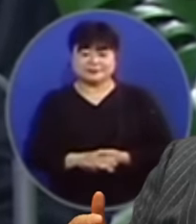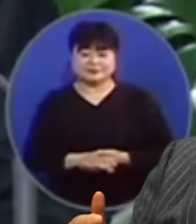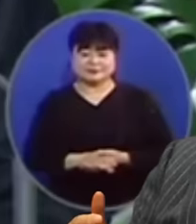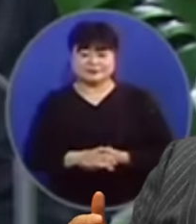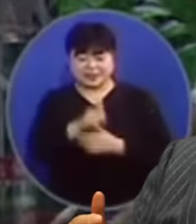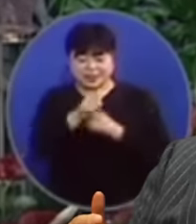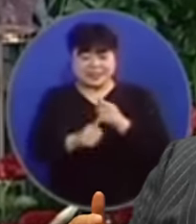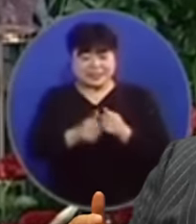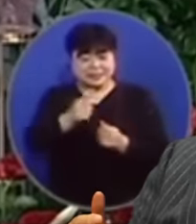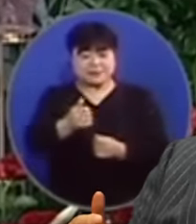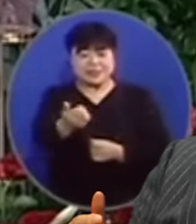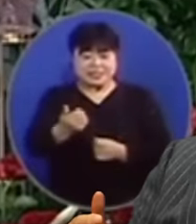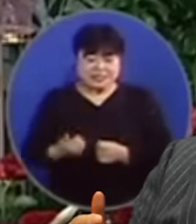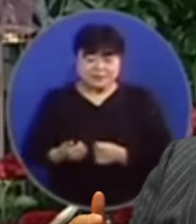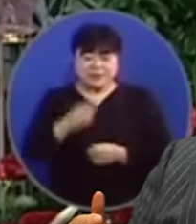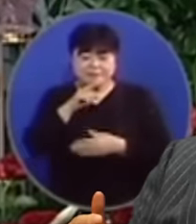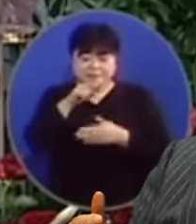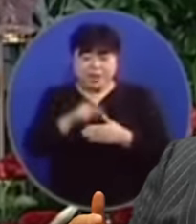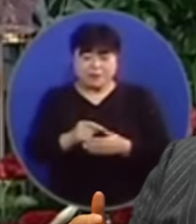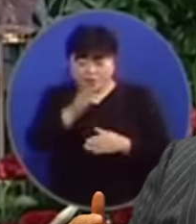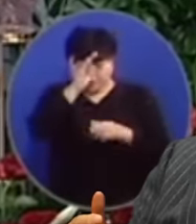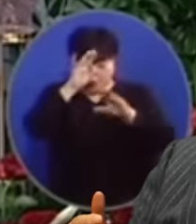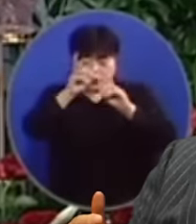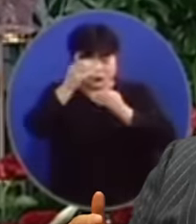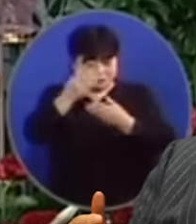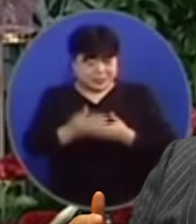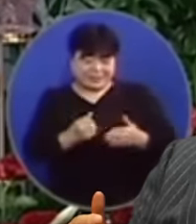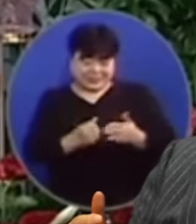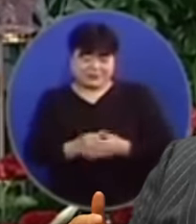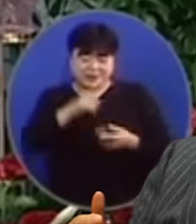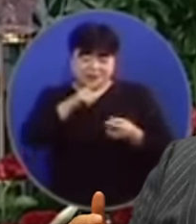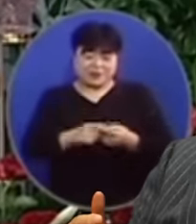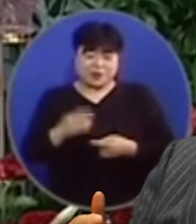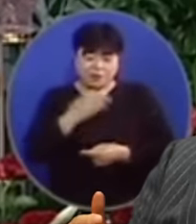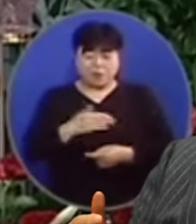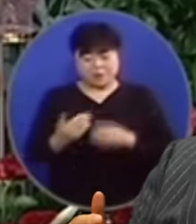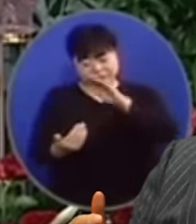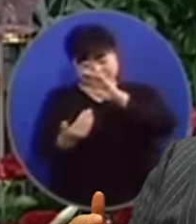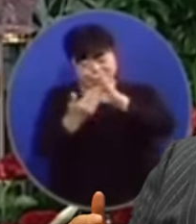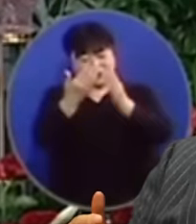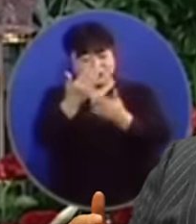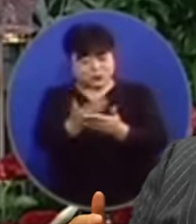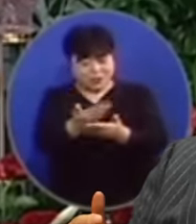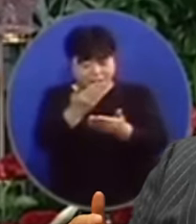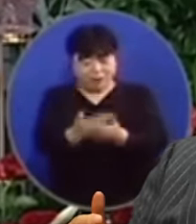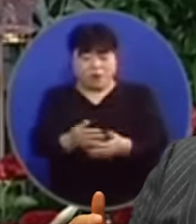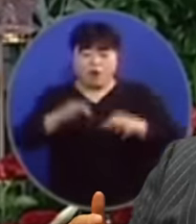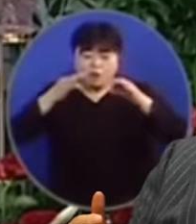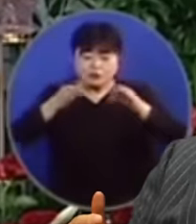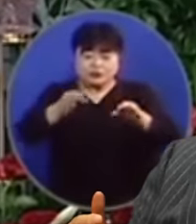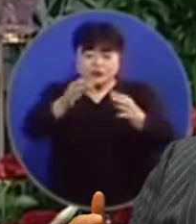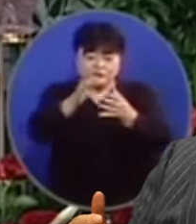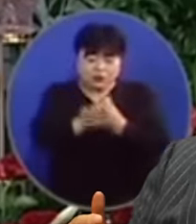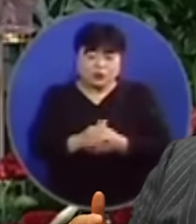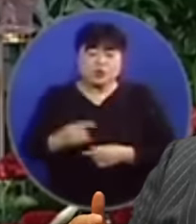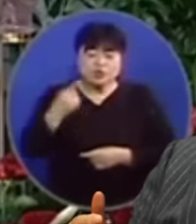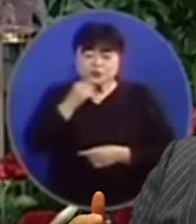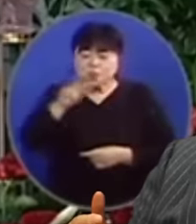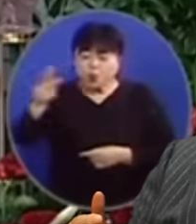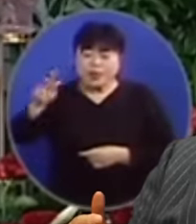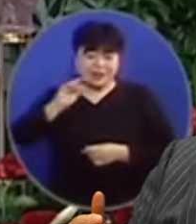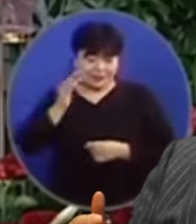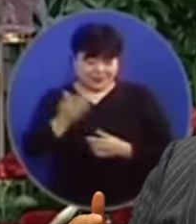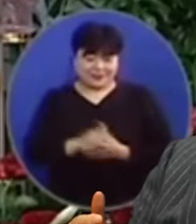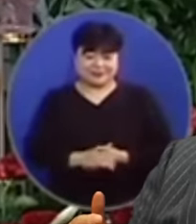그래서 하나님 이미 저는 마음으로 고침을 받았사오니 이제 그대로 몸에 이루어지게 하옵소서라고 부르짖고 기도하고 입술로 고백을 해야